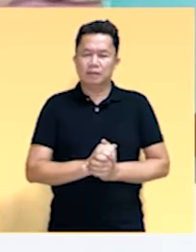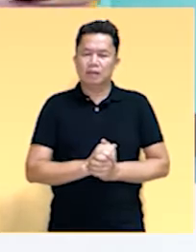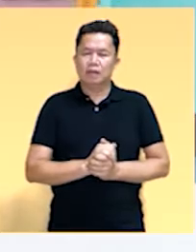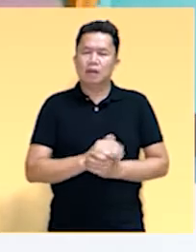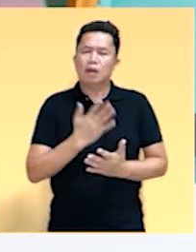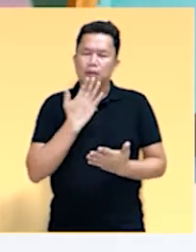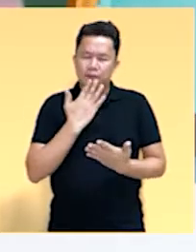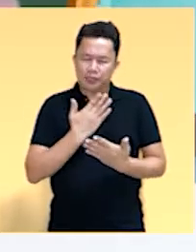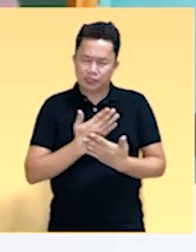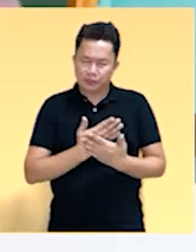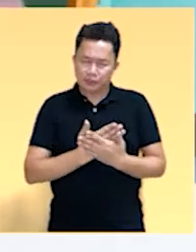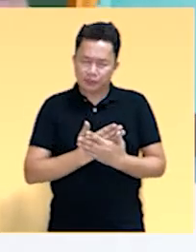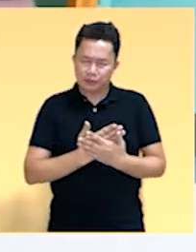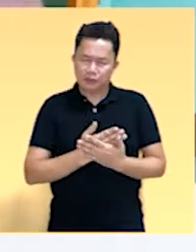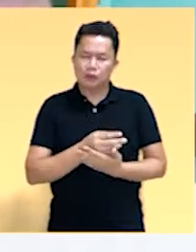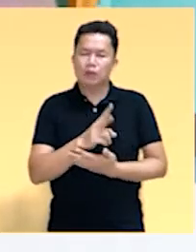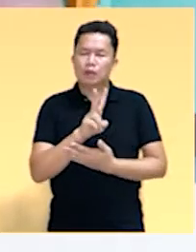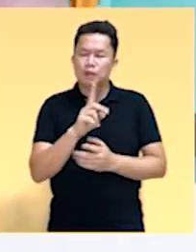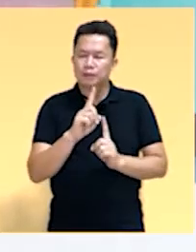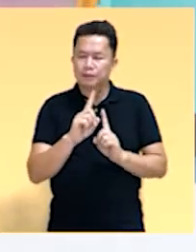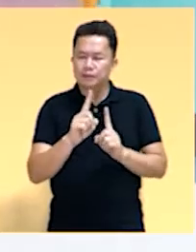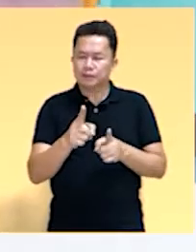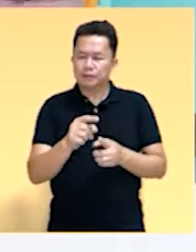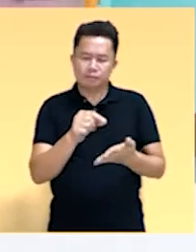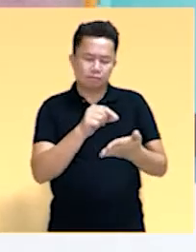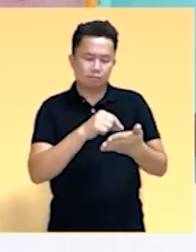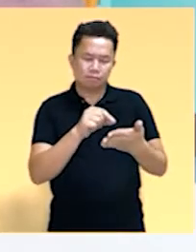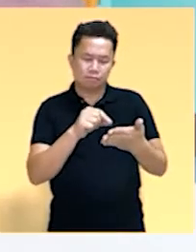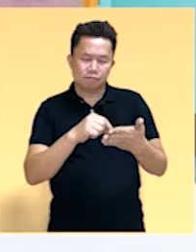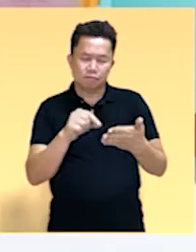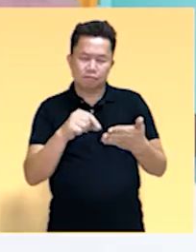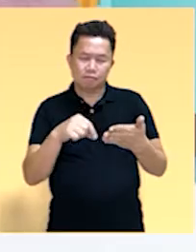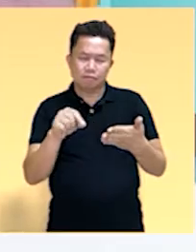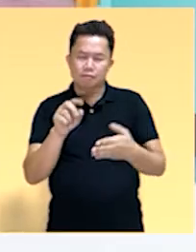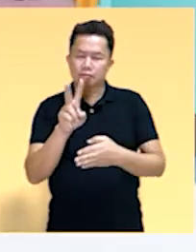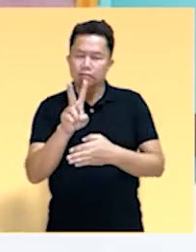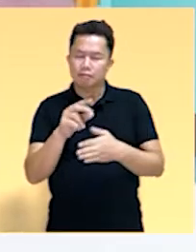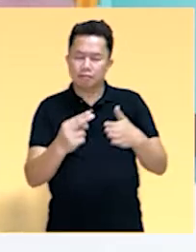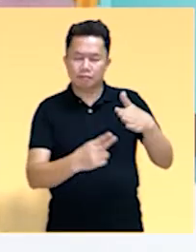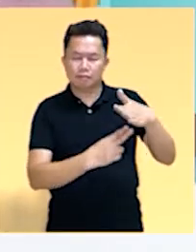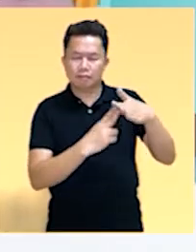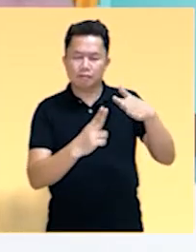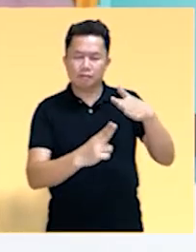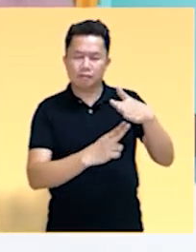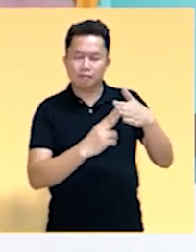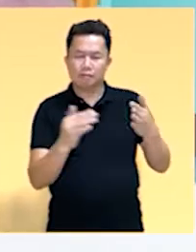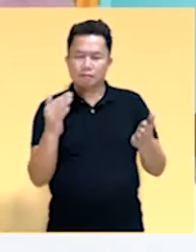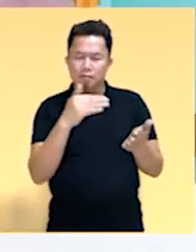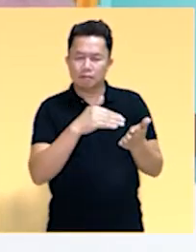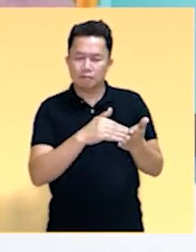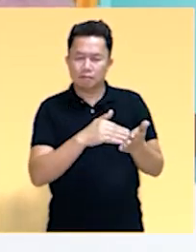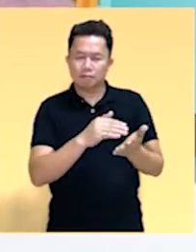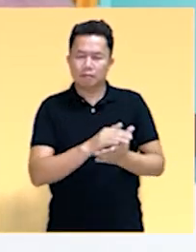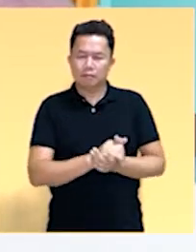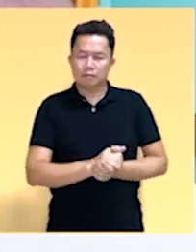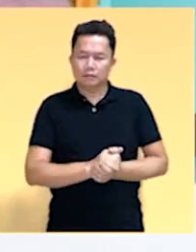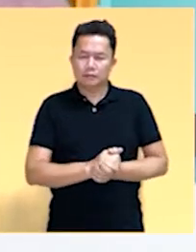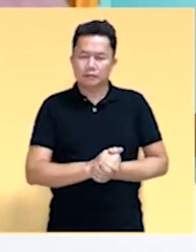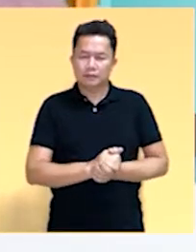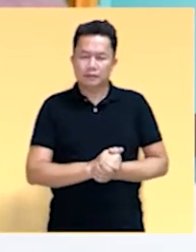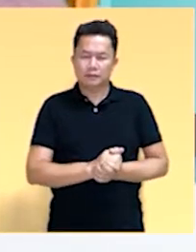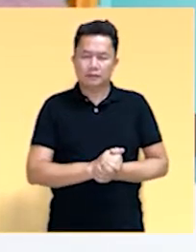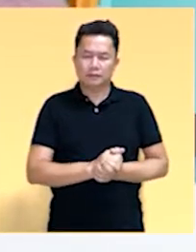Good job! 2 ang sagot. Isulat na natin ang 2 sa ilalim ng thousands.